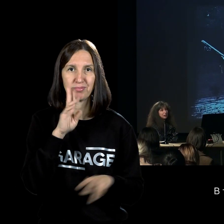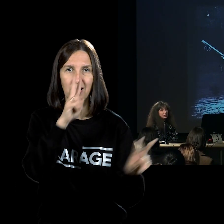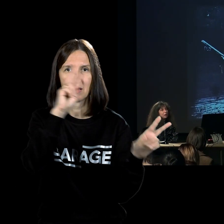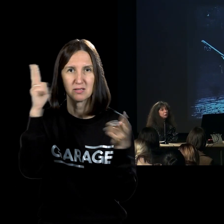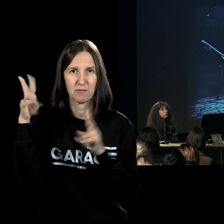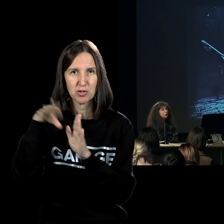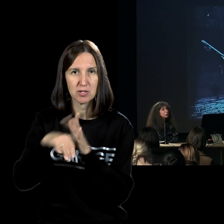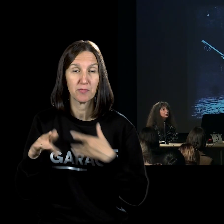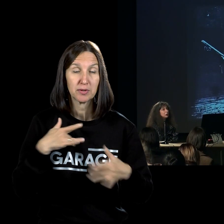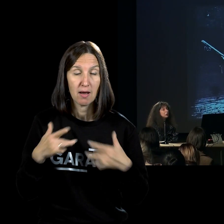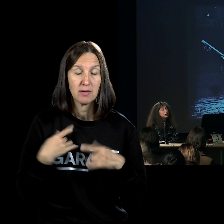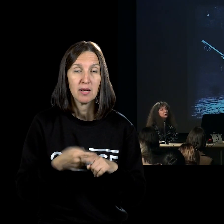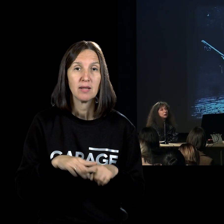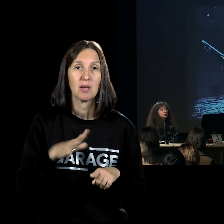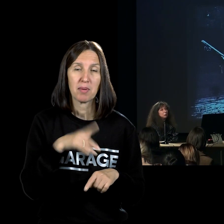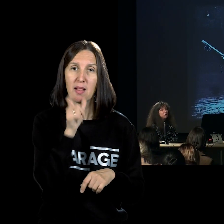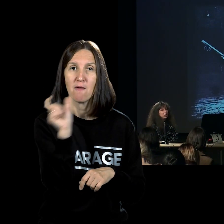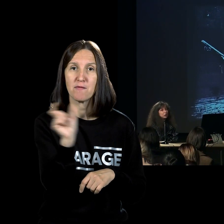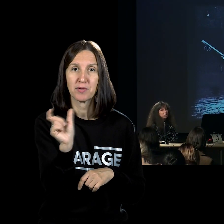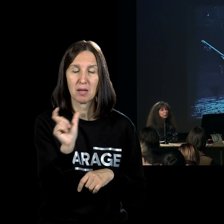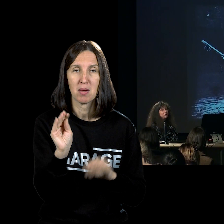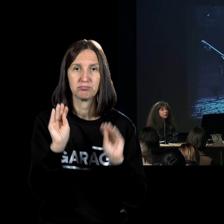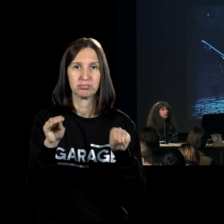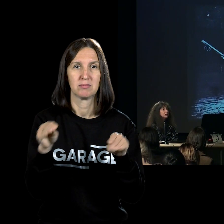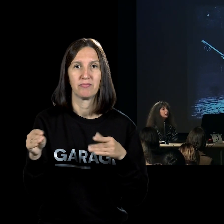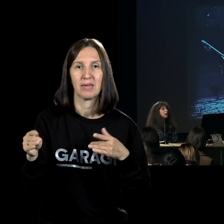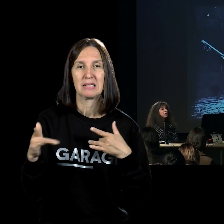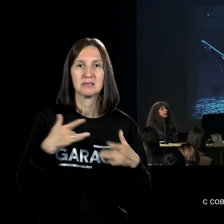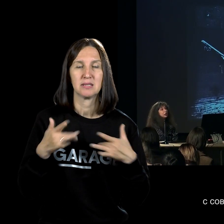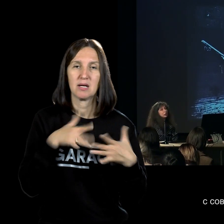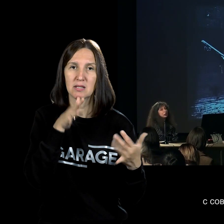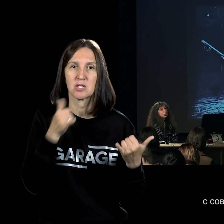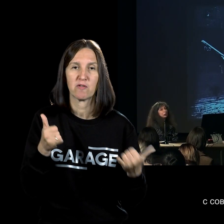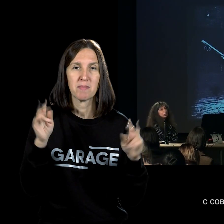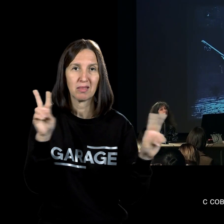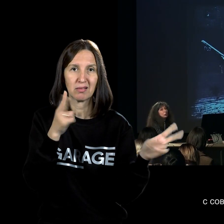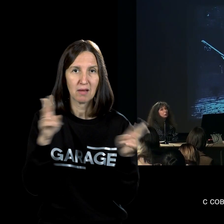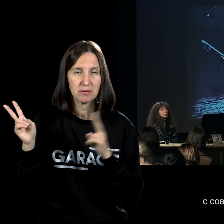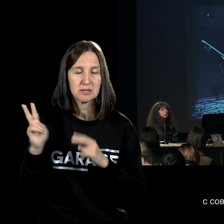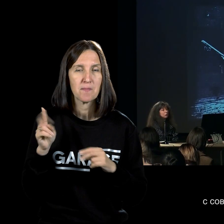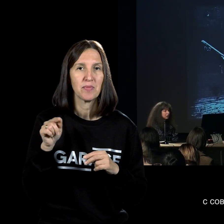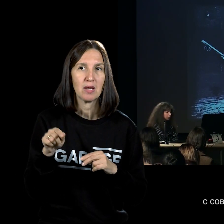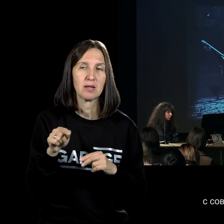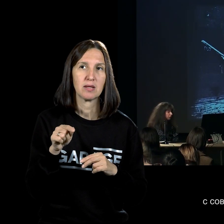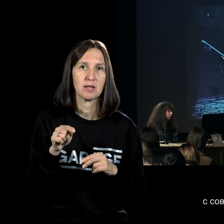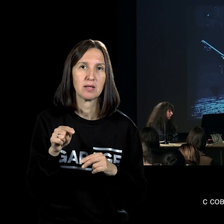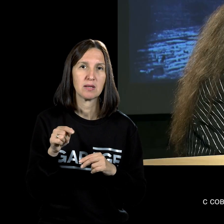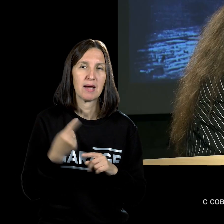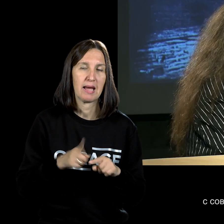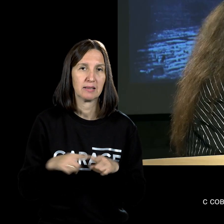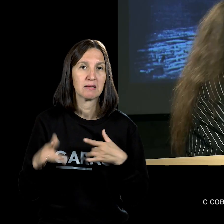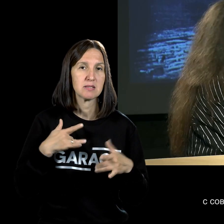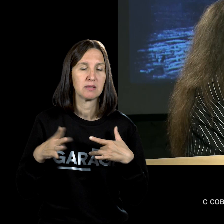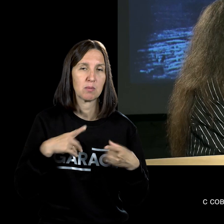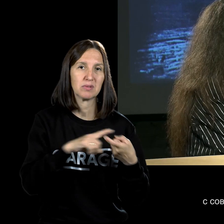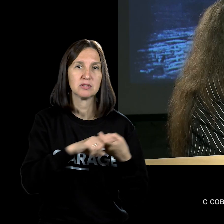танцовщицей. И это было время становления современного театра, современного танца, театра, который во многом